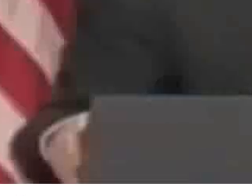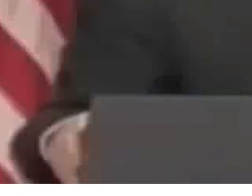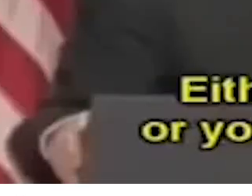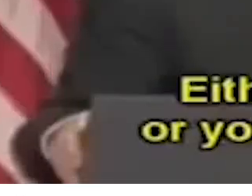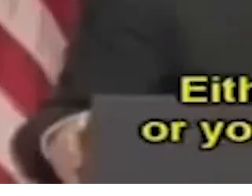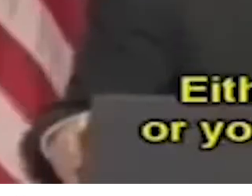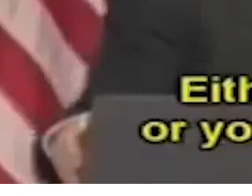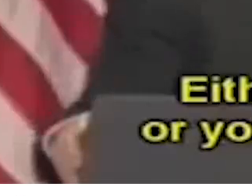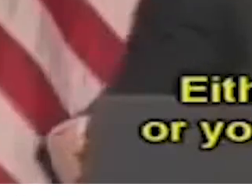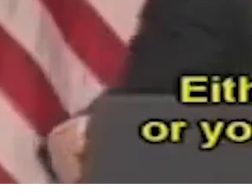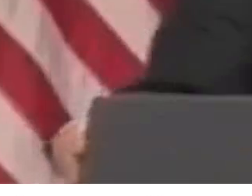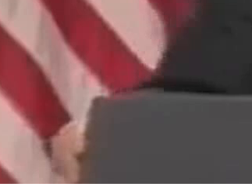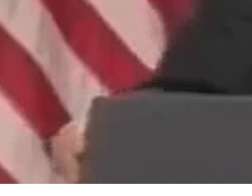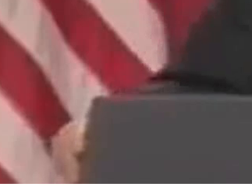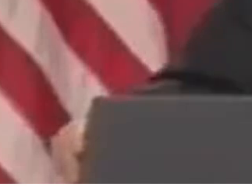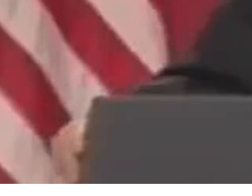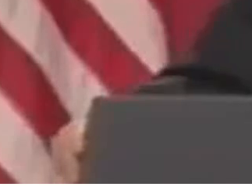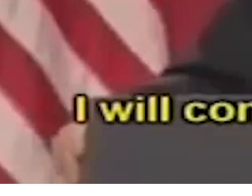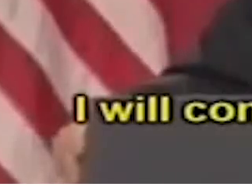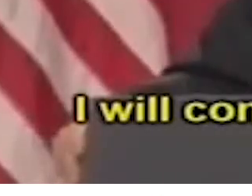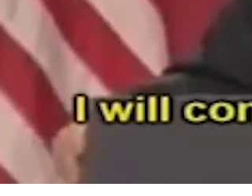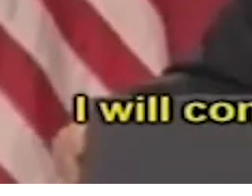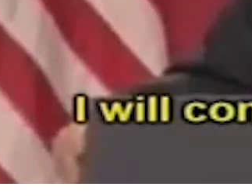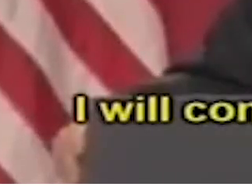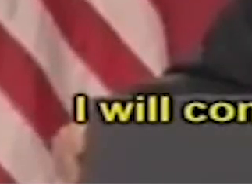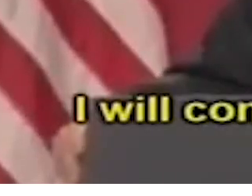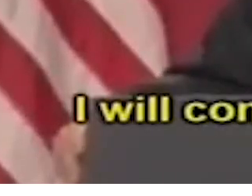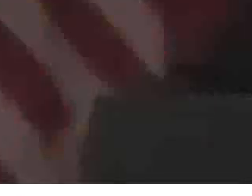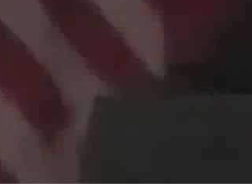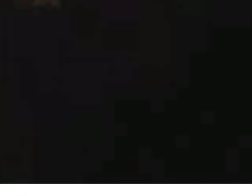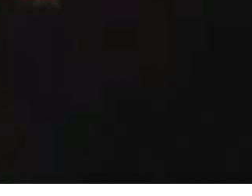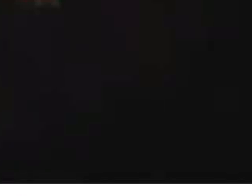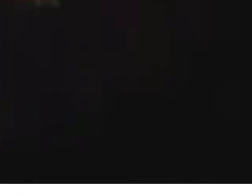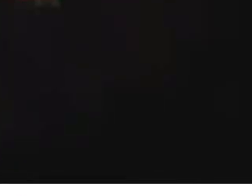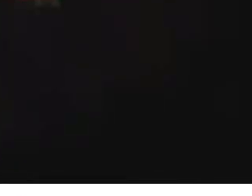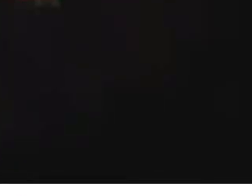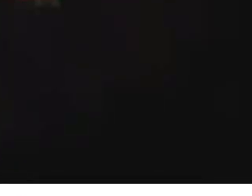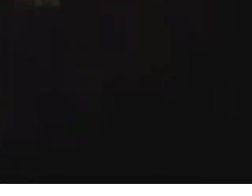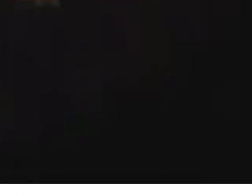in between. You're either with us or you're with the enemy. That's clear. I will continue to make that clear.